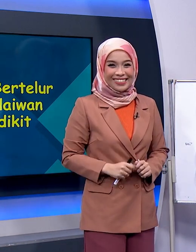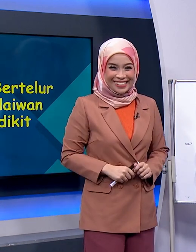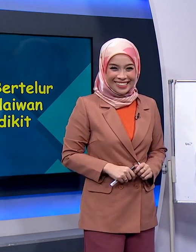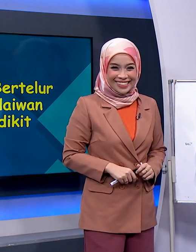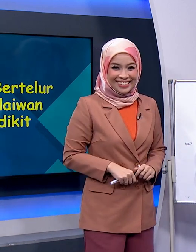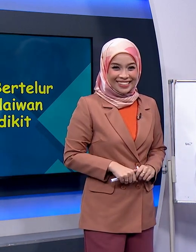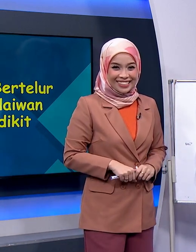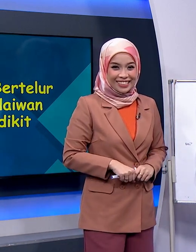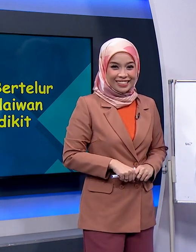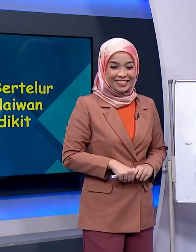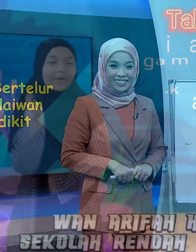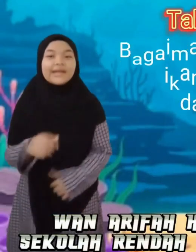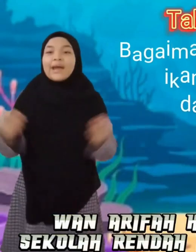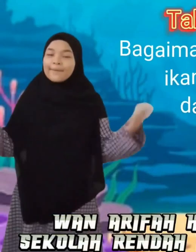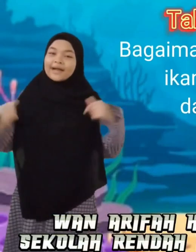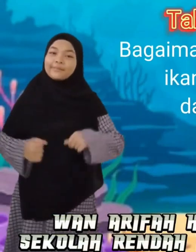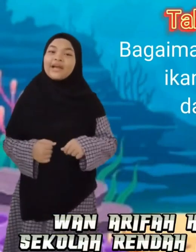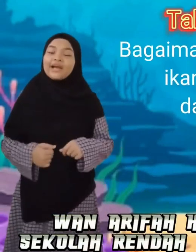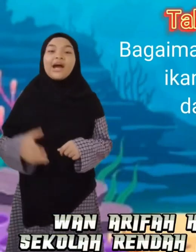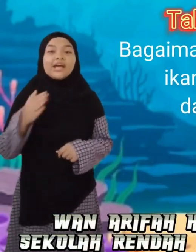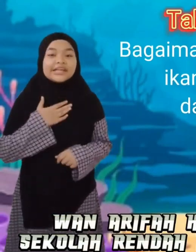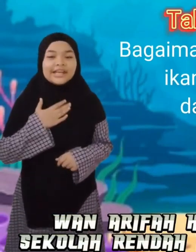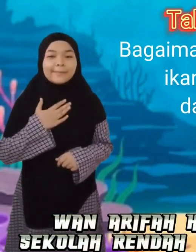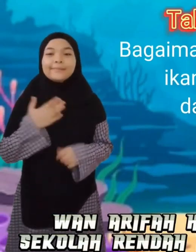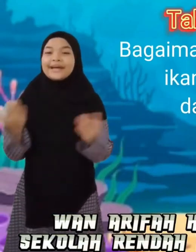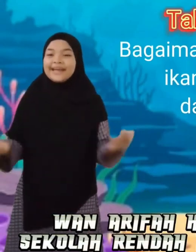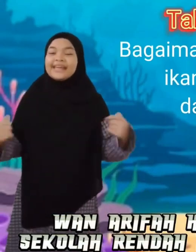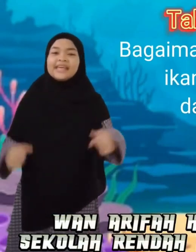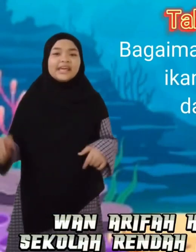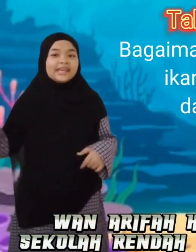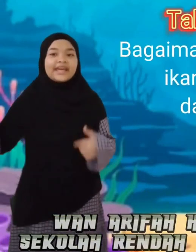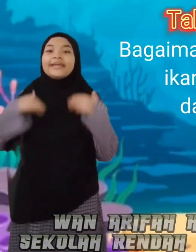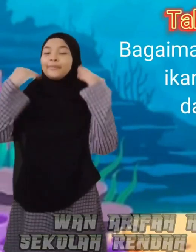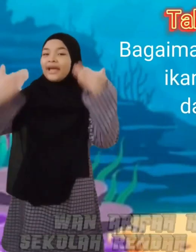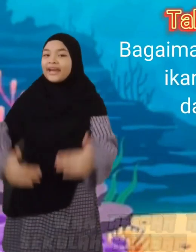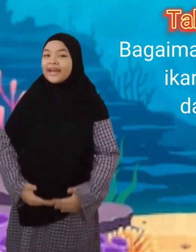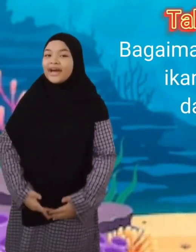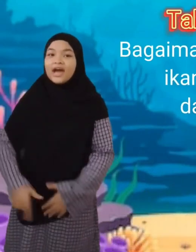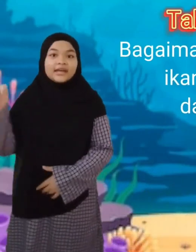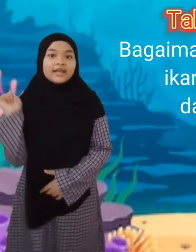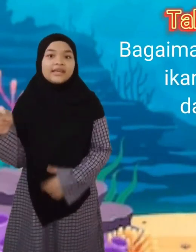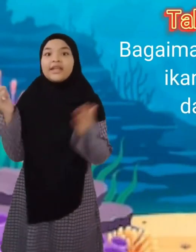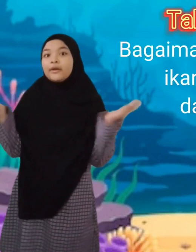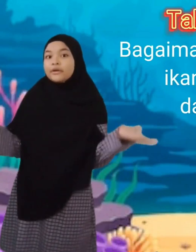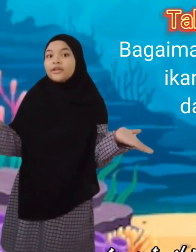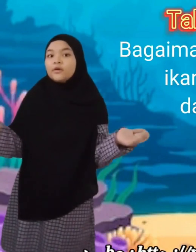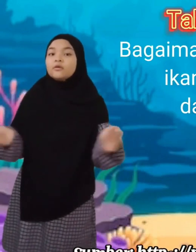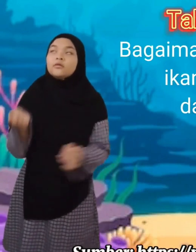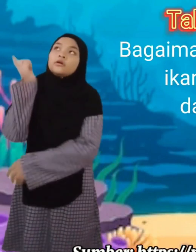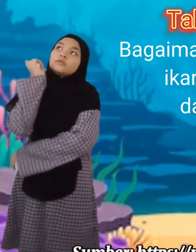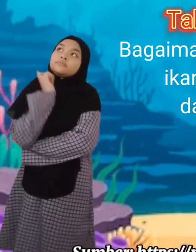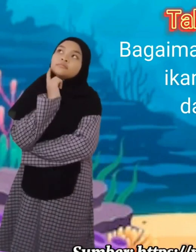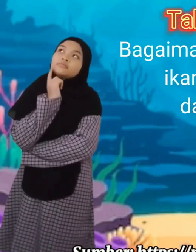KPM. Tahukah kawan-kawan bagaimanakah kita dapat mengenali ikan yang melahirkan anak dan ikan yang